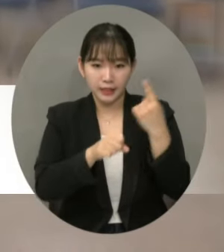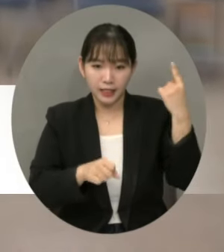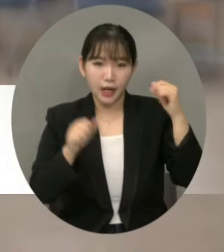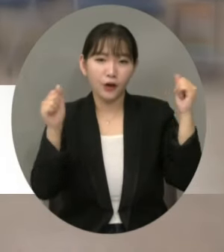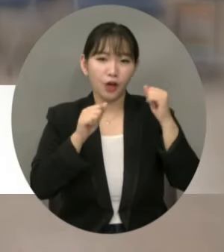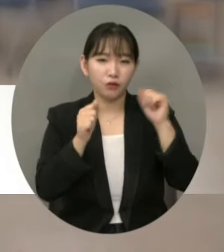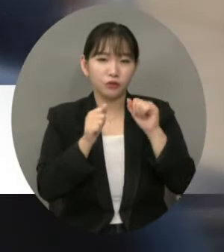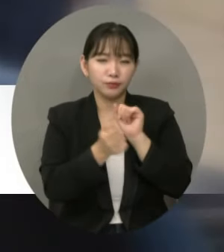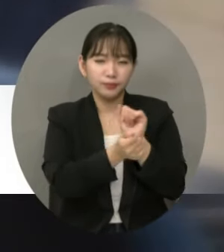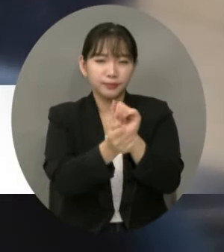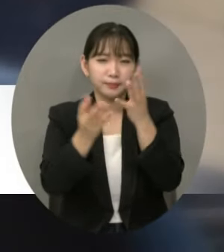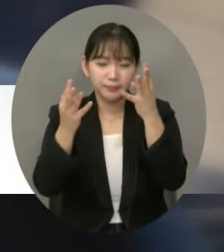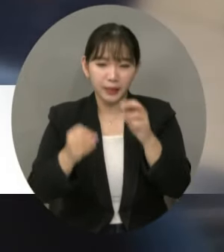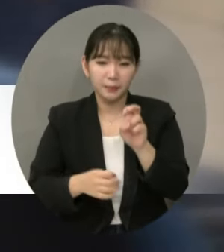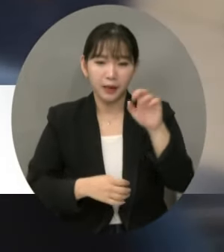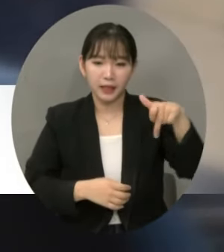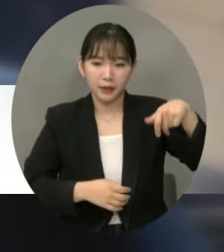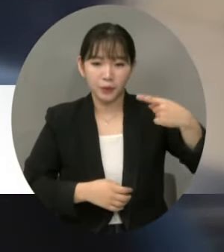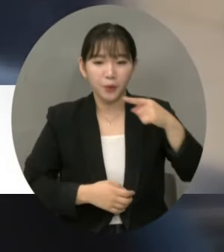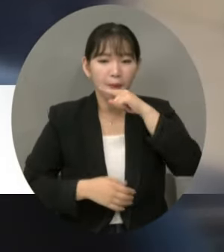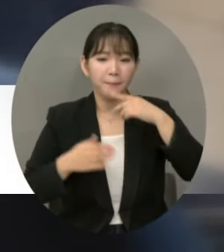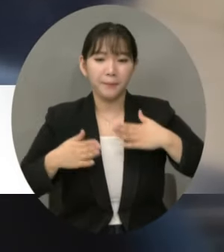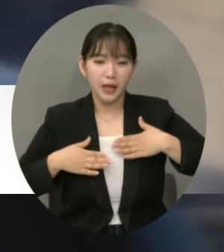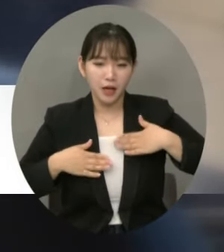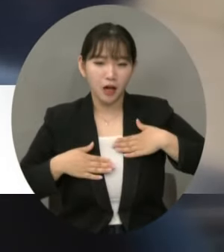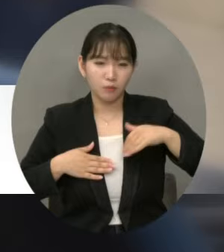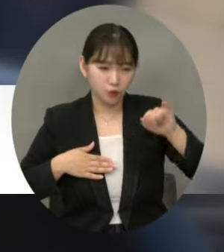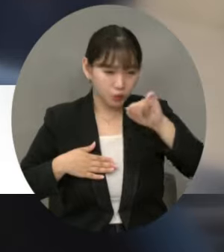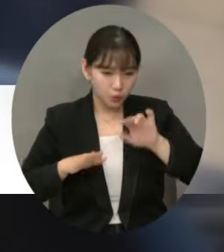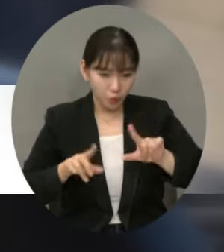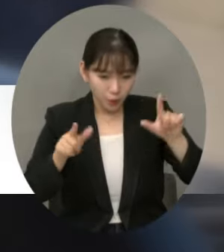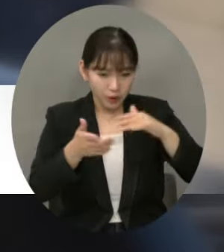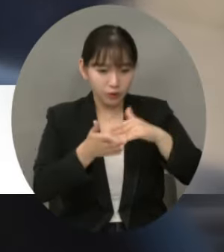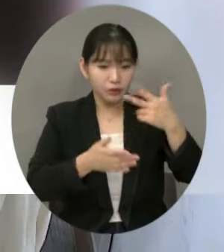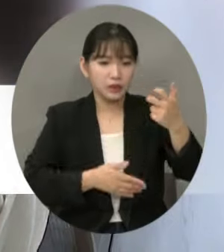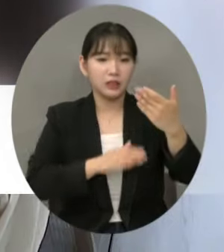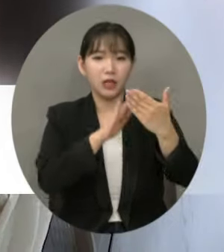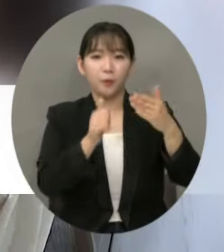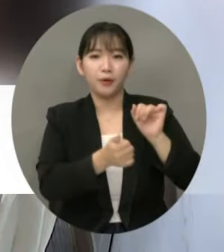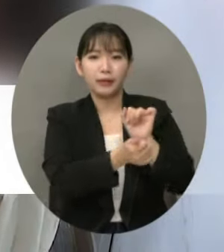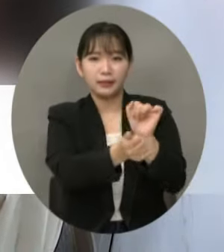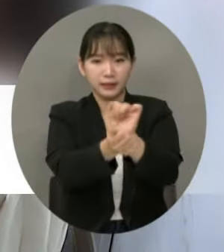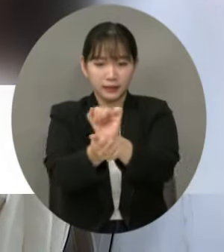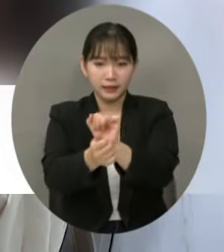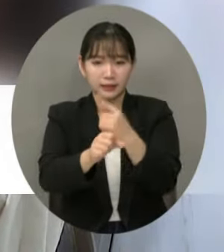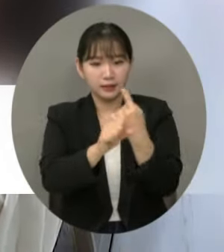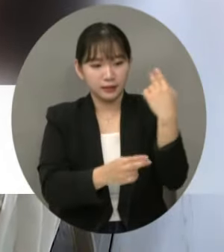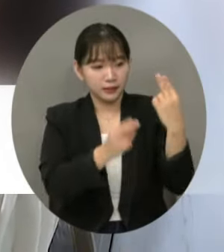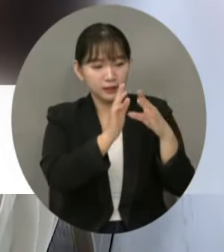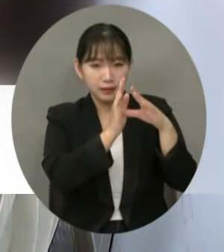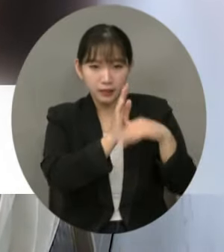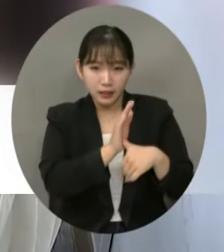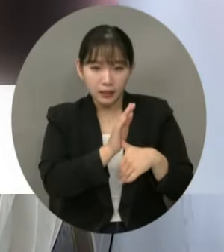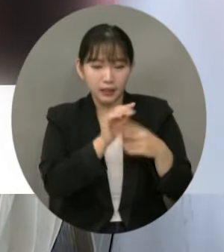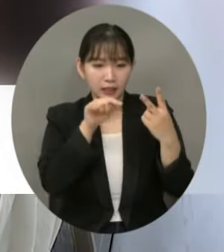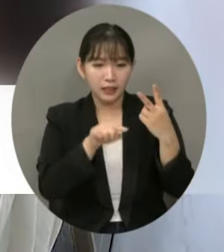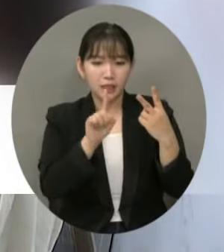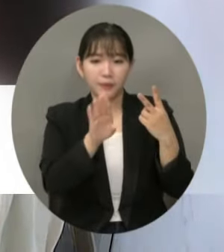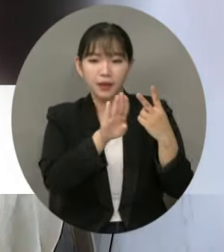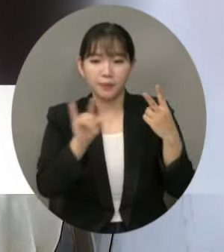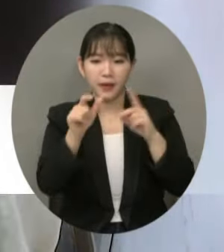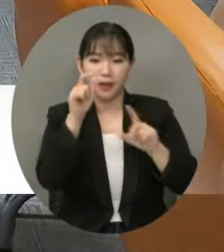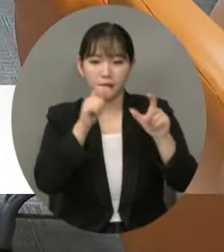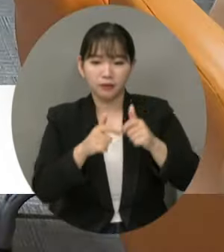동절기 유행했었던 마이코플라스마 폐렴균에 올 들어 79명이 감염돼 지난해 같은 기간보다